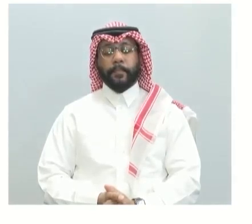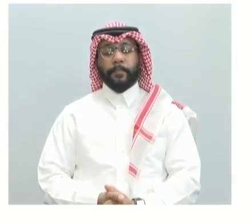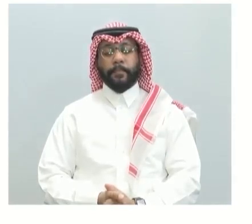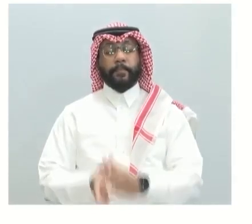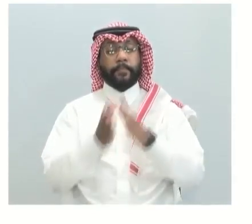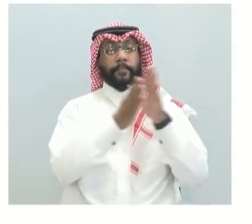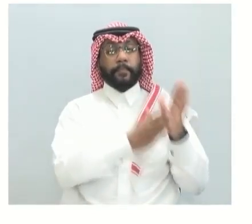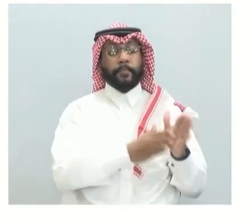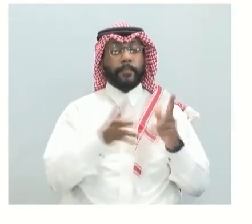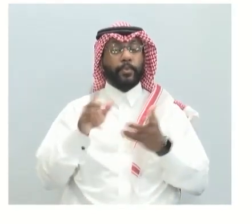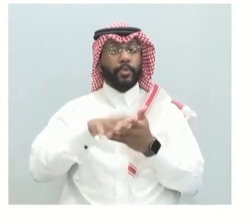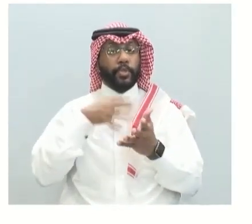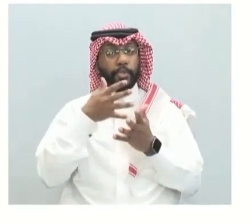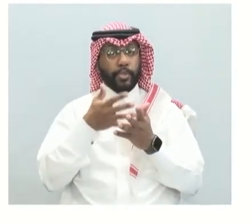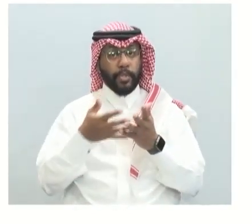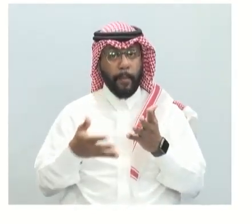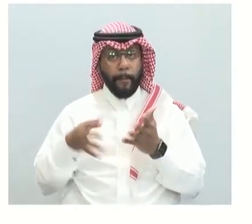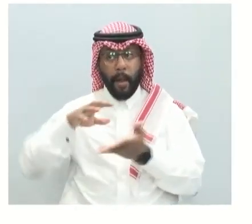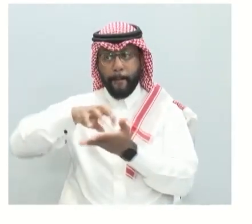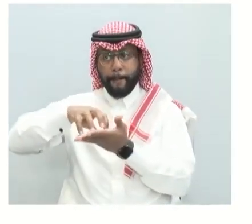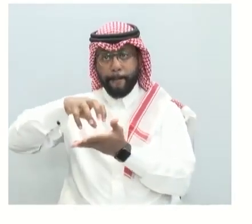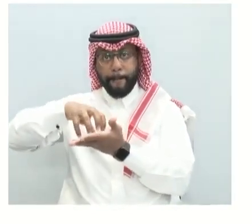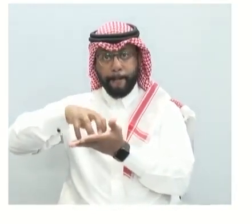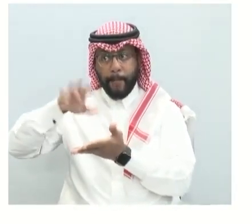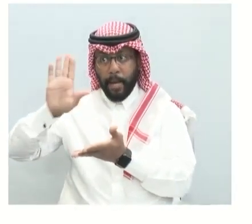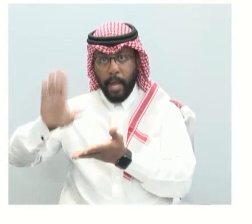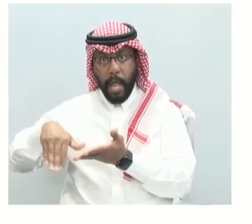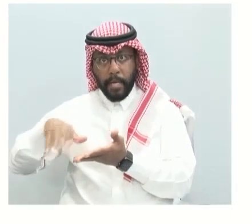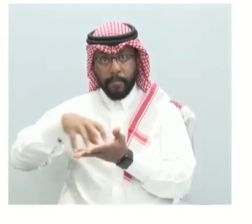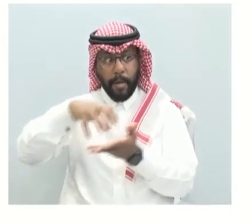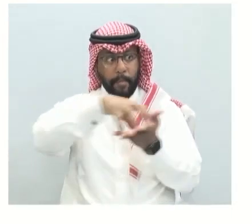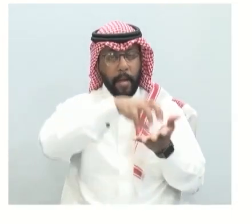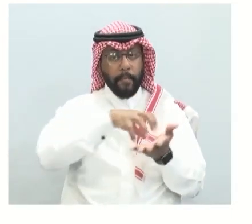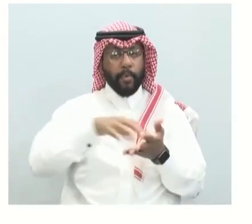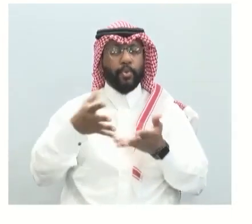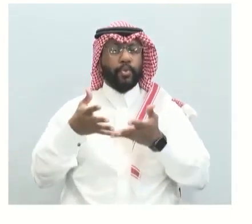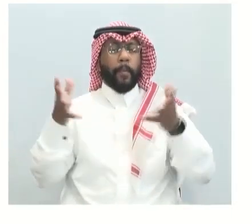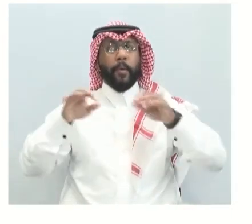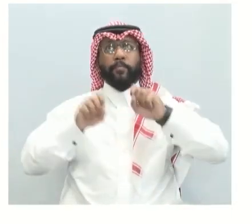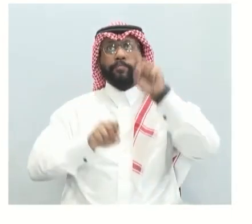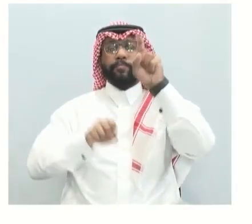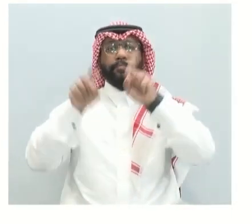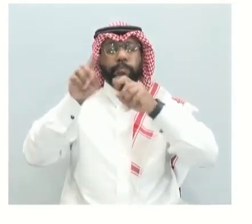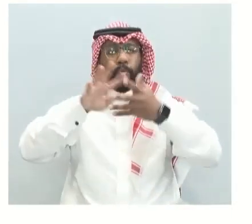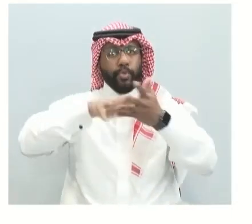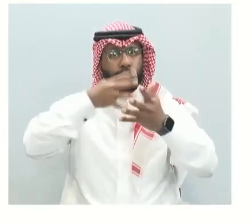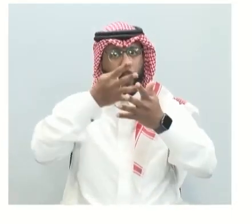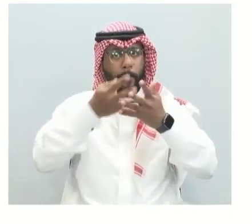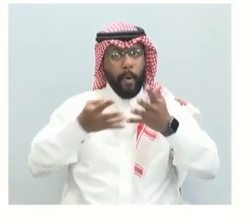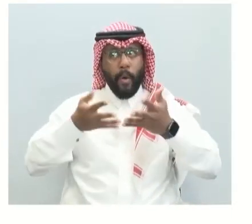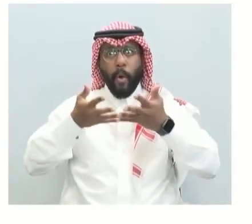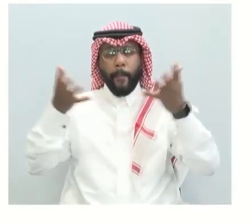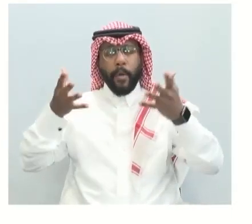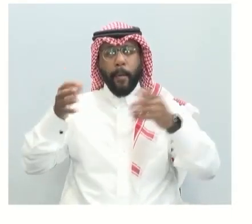طيب ما هي الشبكه او ما هو تعريف الشبكه المنطقه الواسعه نعرفها عاده بانها شبكه كبيره عاده ما تكون شبكه تغطي